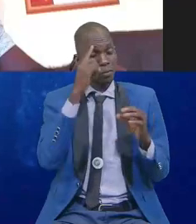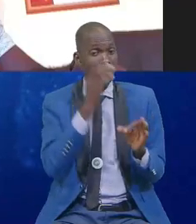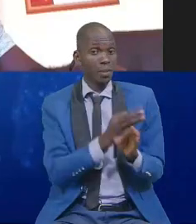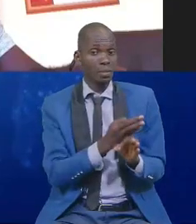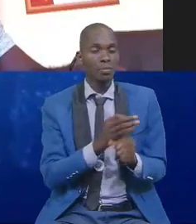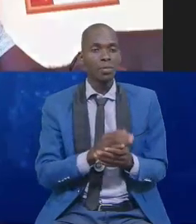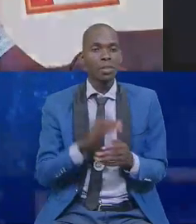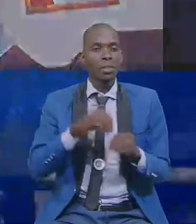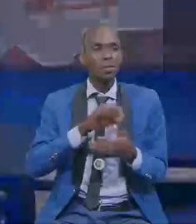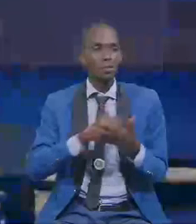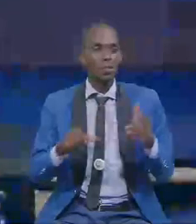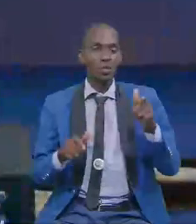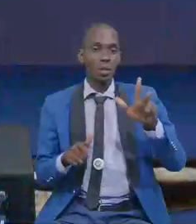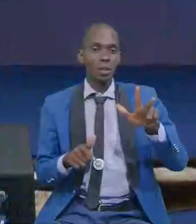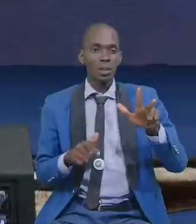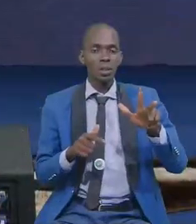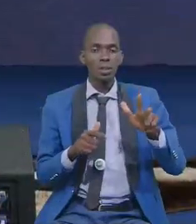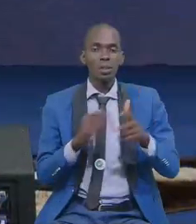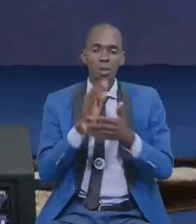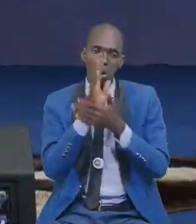fidélité, la douceur,